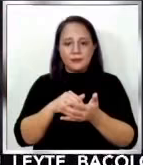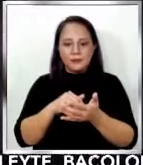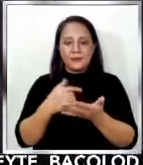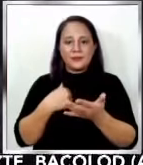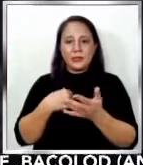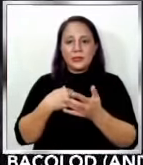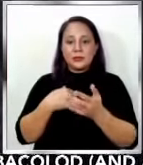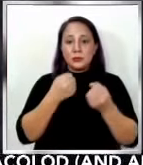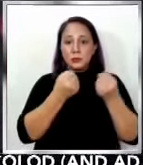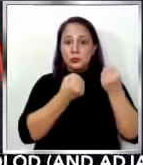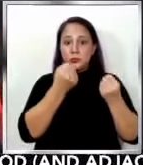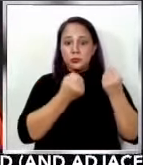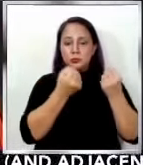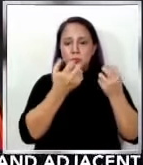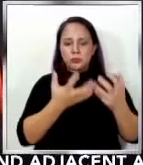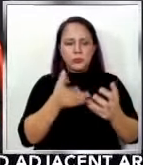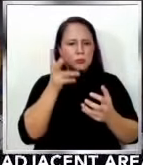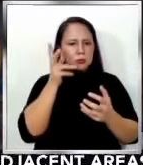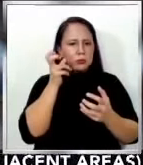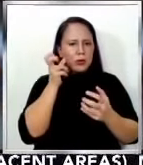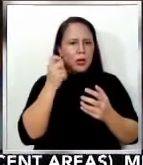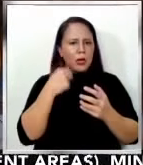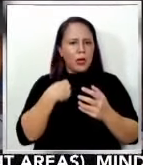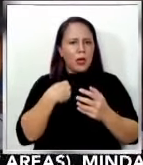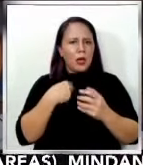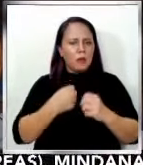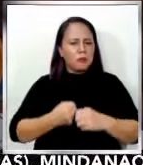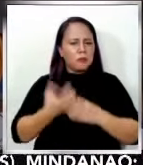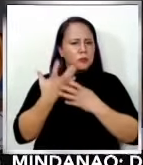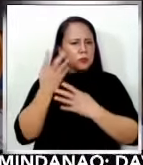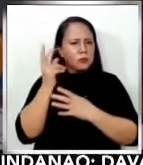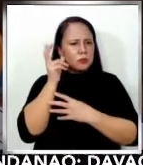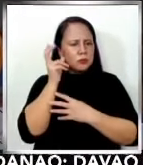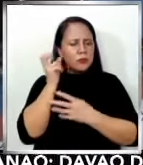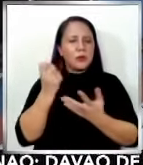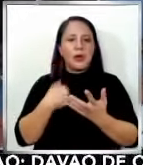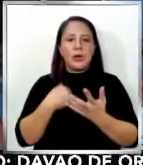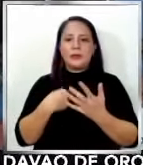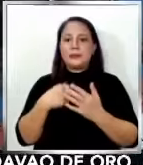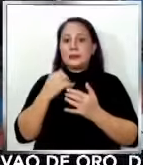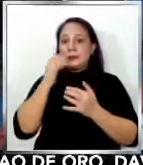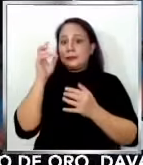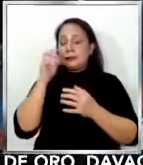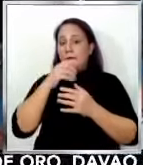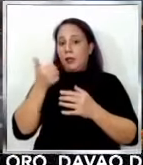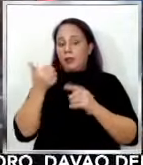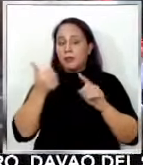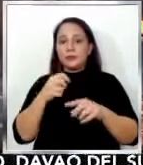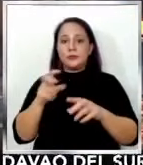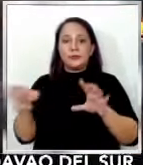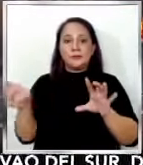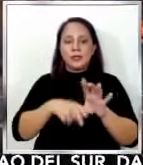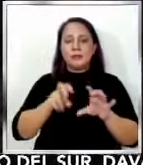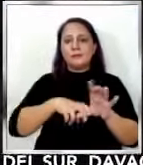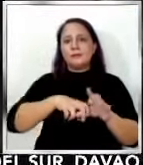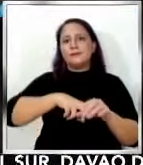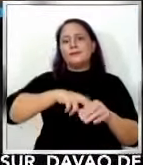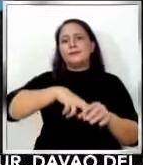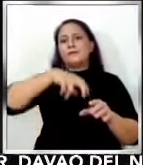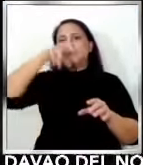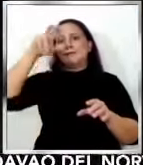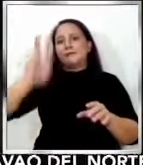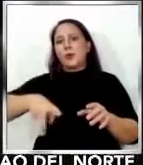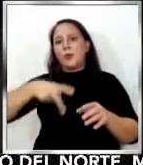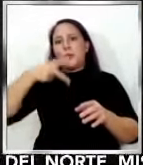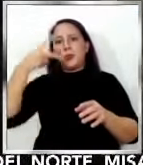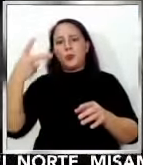so nakarinig siya ng mamahinang putok. Ang ilan sa mga pasahero tumalon sa riles at natapilok. Ang